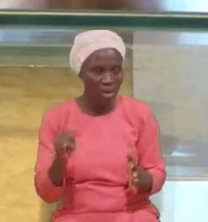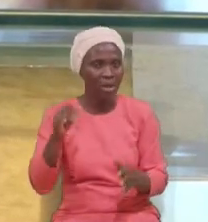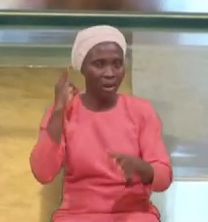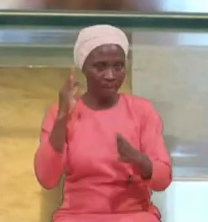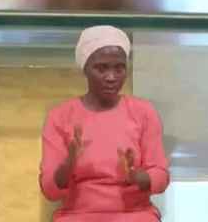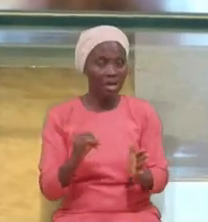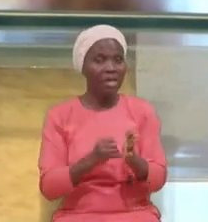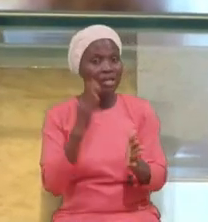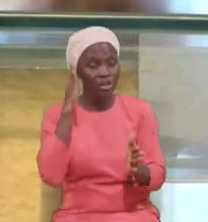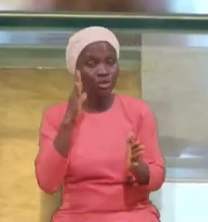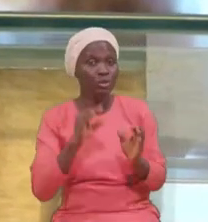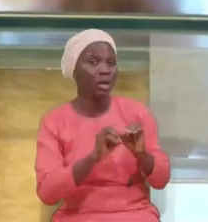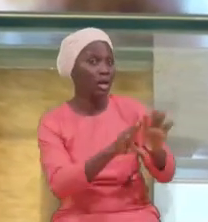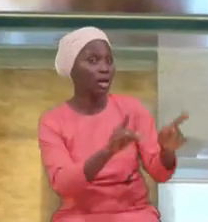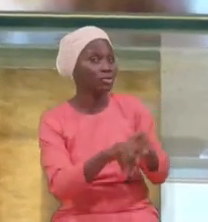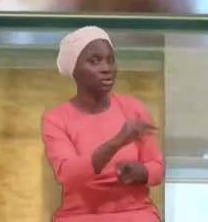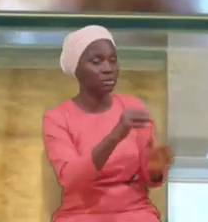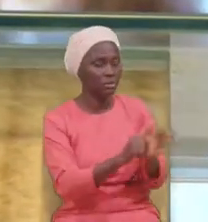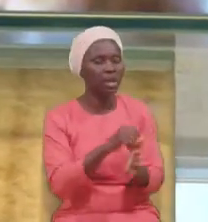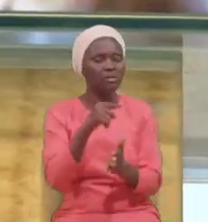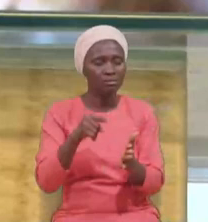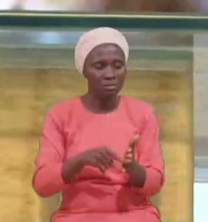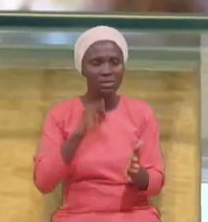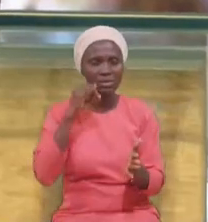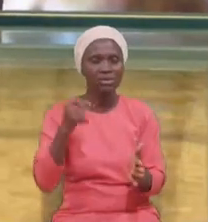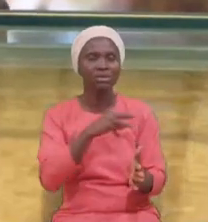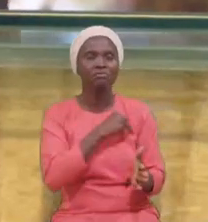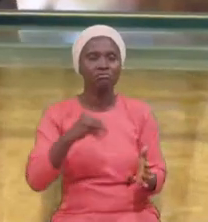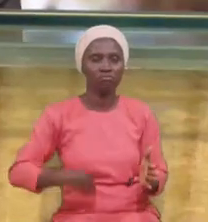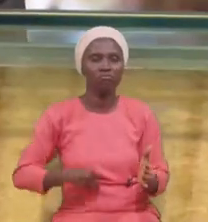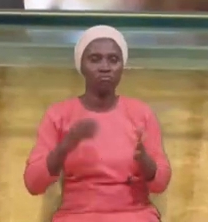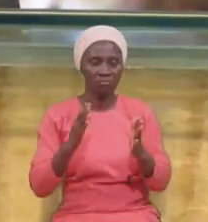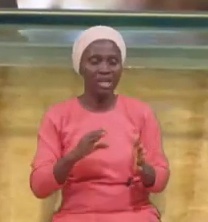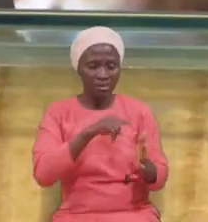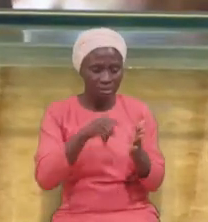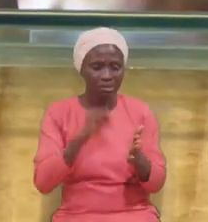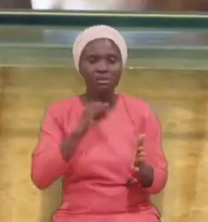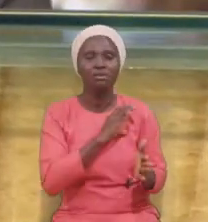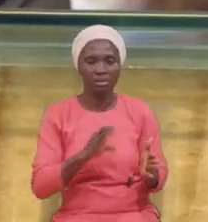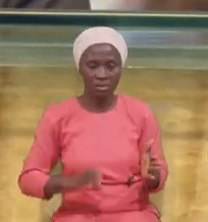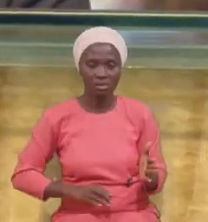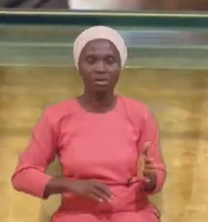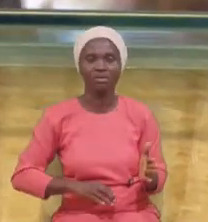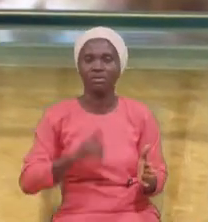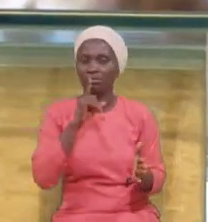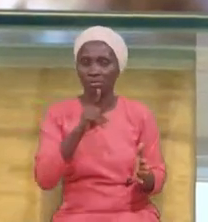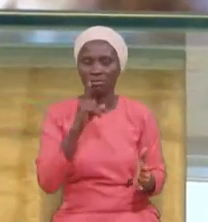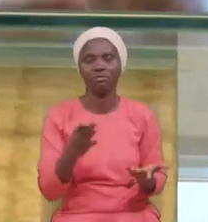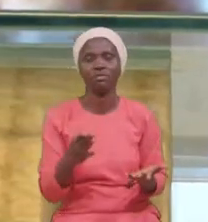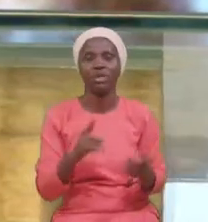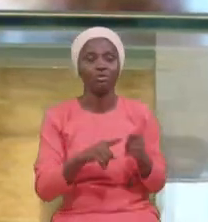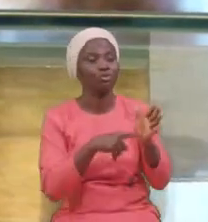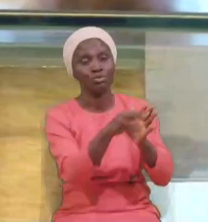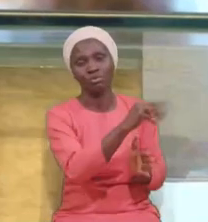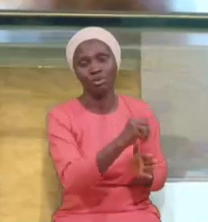montrer que celui-ci est le Messie. Ceci va leur montrer que celui-ci est le Christ. Il sera le premier à